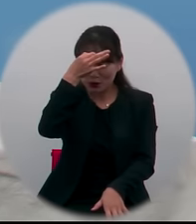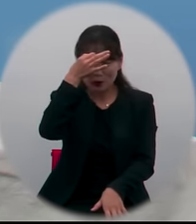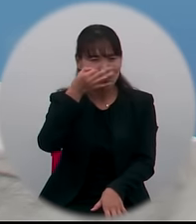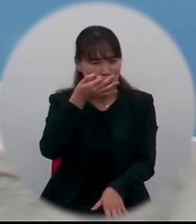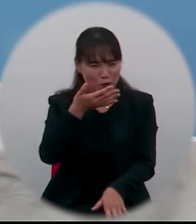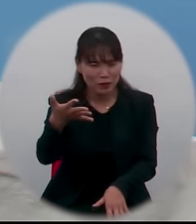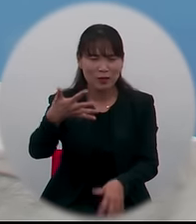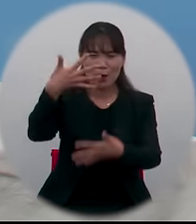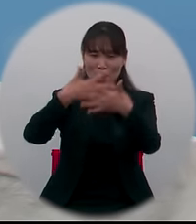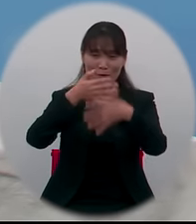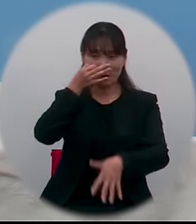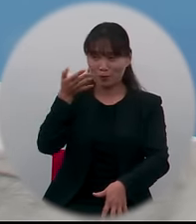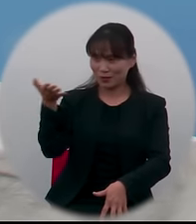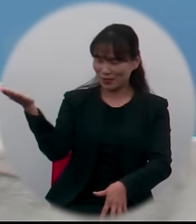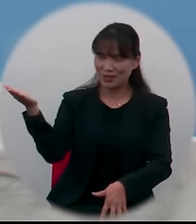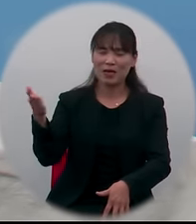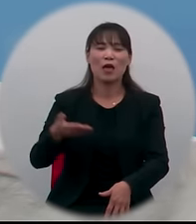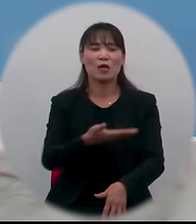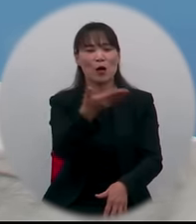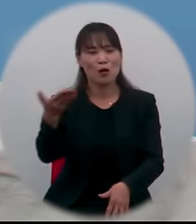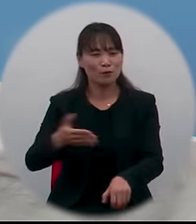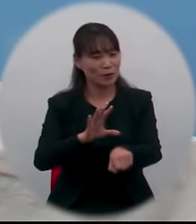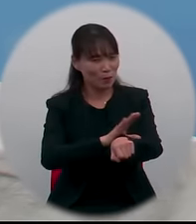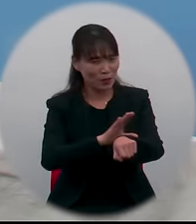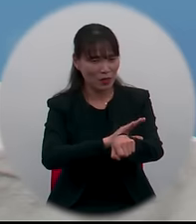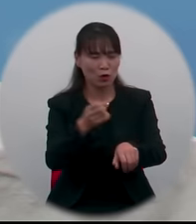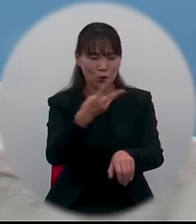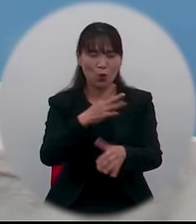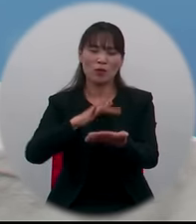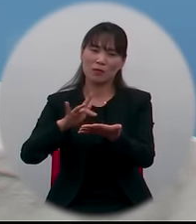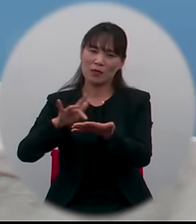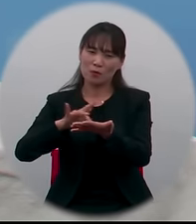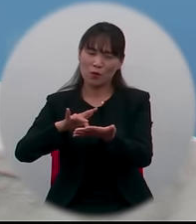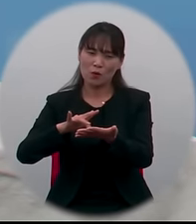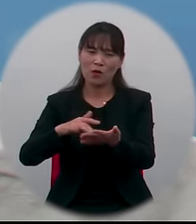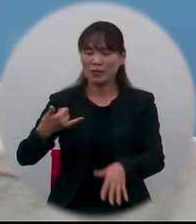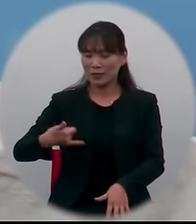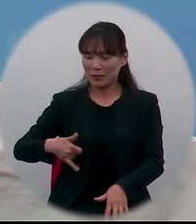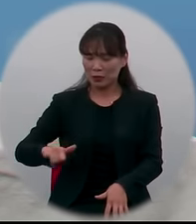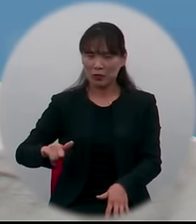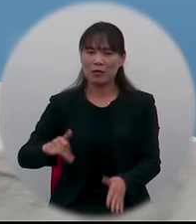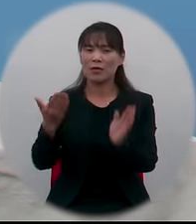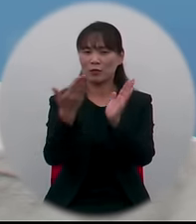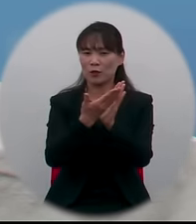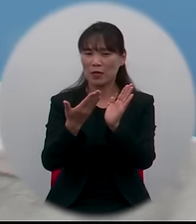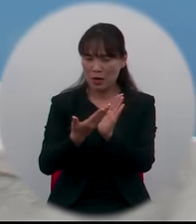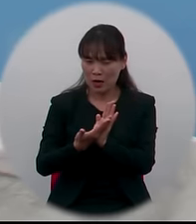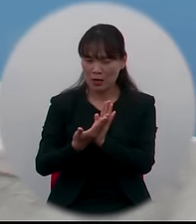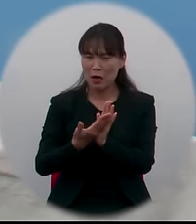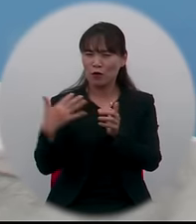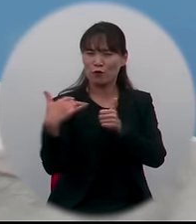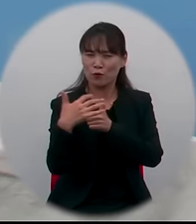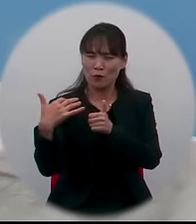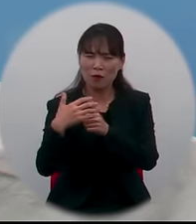좋지 않는지 화면에서 상세하게 나가고 있습니다 오늘 강의 끝나고 나면 컴퓨터 버전 스마트 버전별로 우리 자녀들